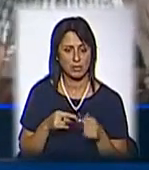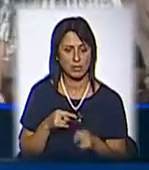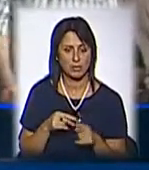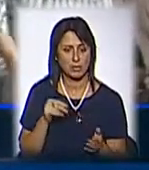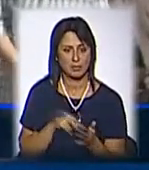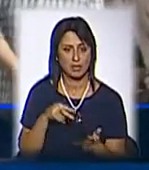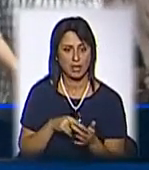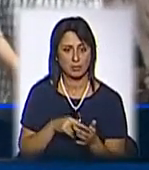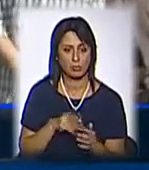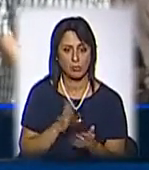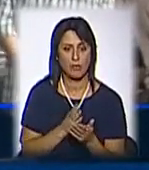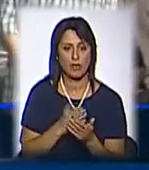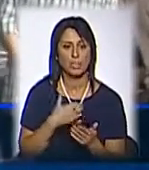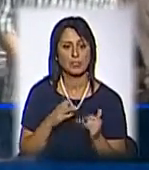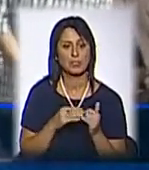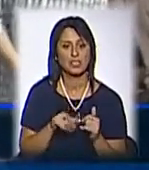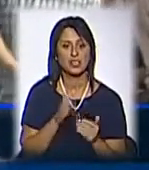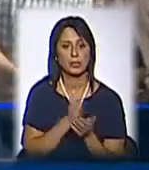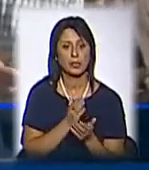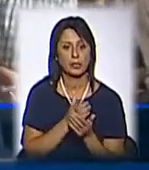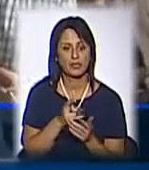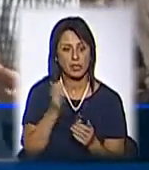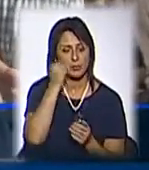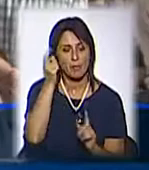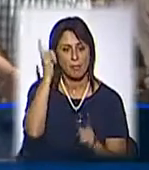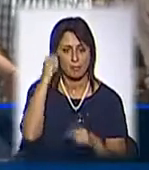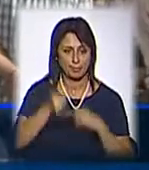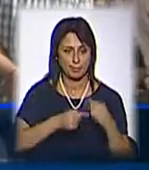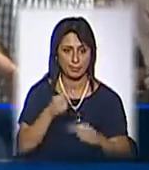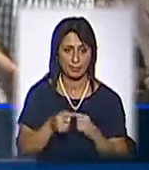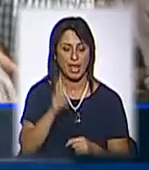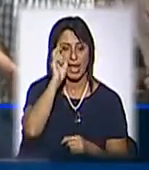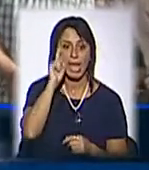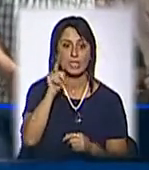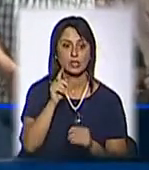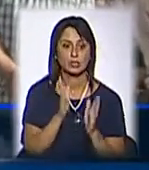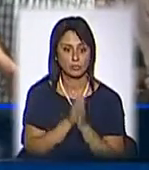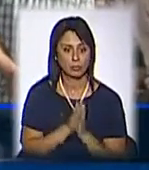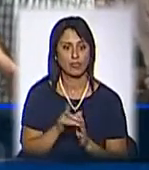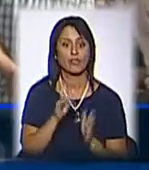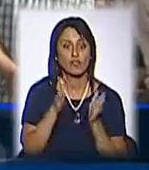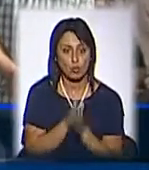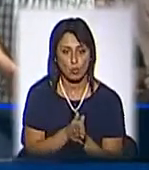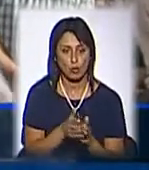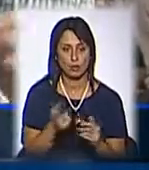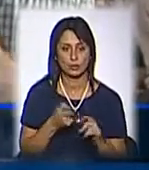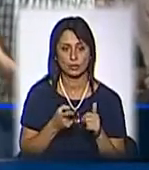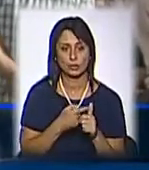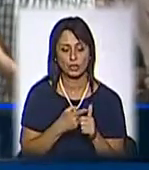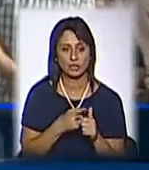ფასეულობა გააჩნდა და ღირებულება გააჩნდა ჩვენს მიწებს, რომელიც არის მამაბაბისეული და ხელისუფლებას მოუწოდებთ, თხოვთ კიდევაც,